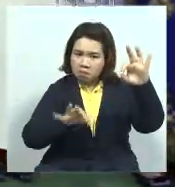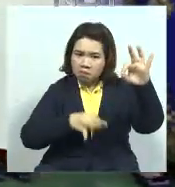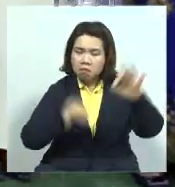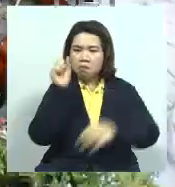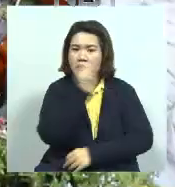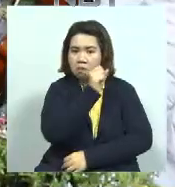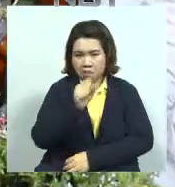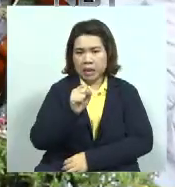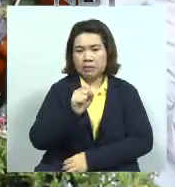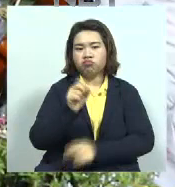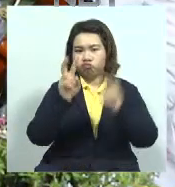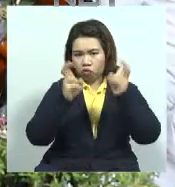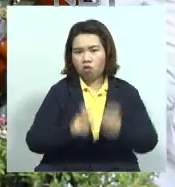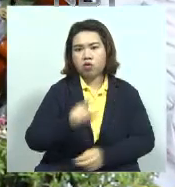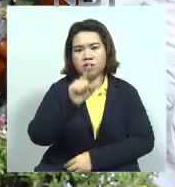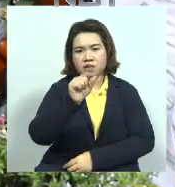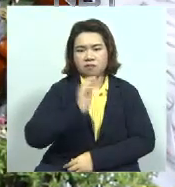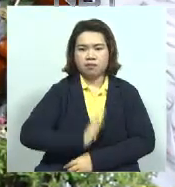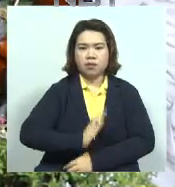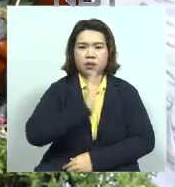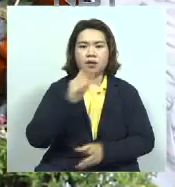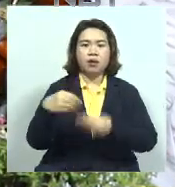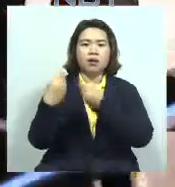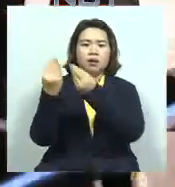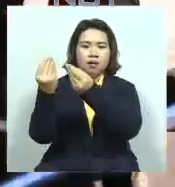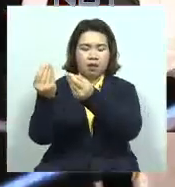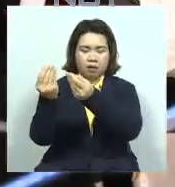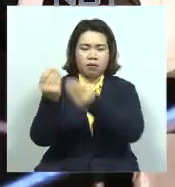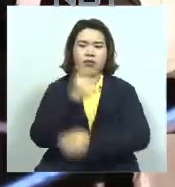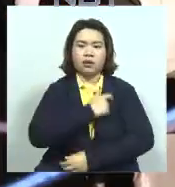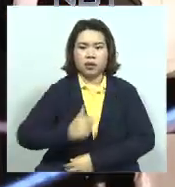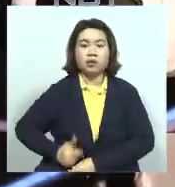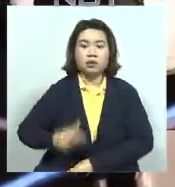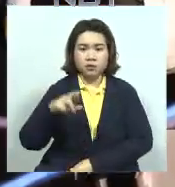าบรรเลงและขับร้องเพื่อเทิดพระเกียรติพระบาทสมเด็จพระวชิรเกล้าเ